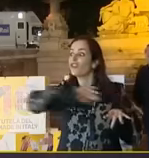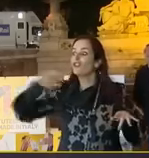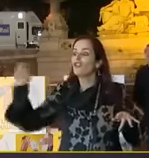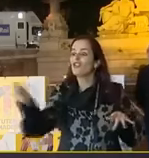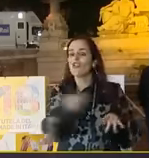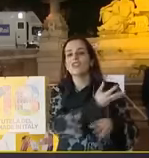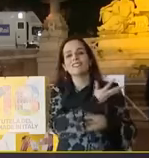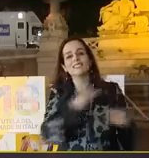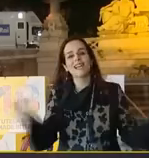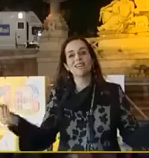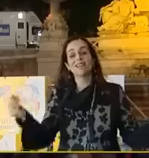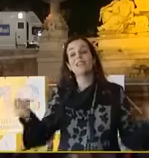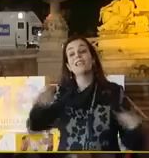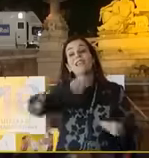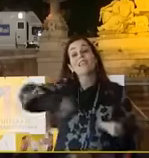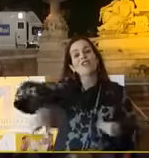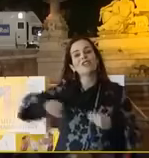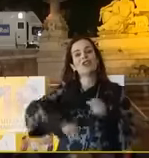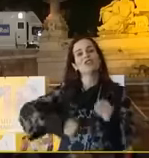bellissima.